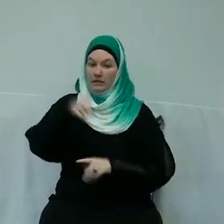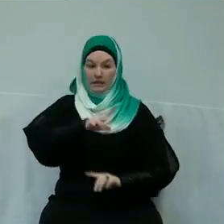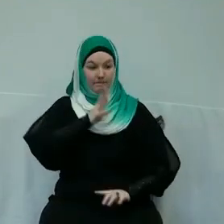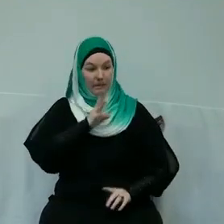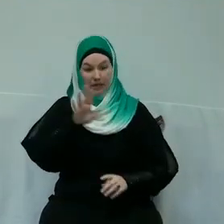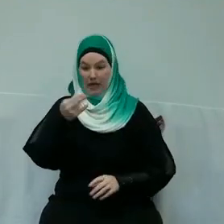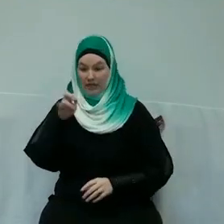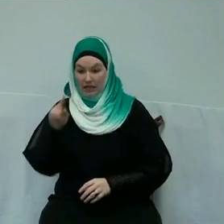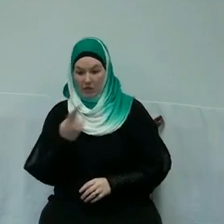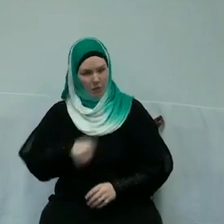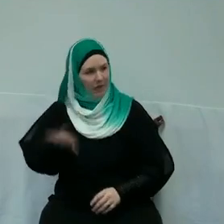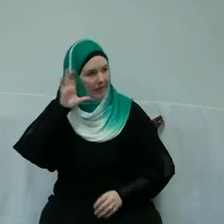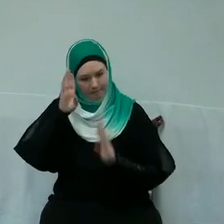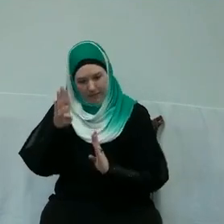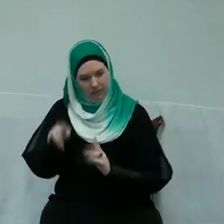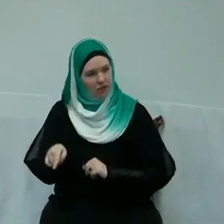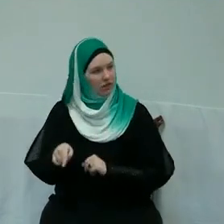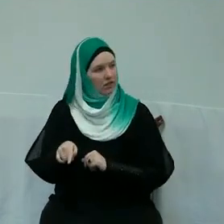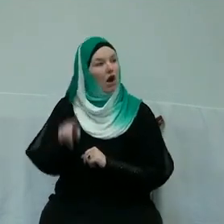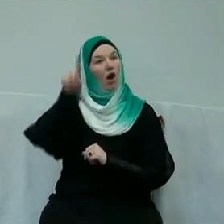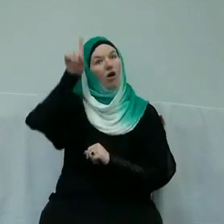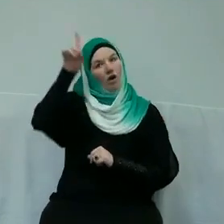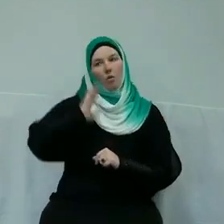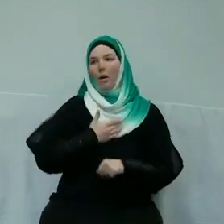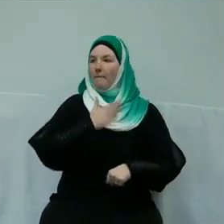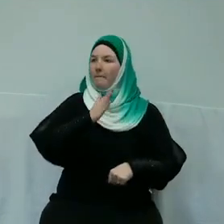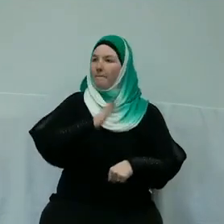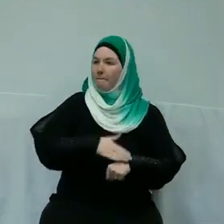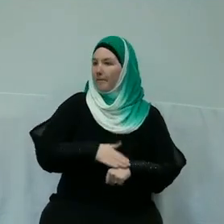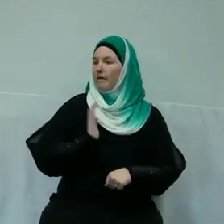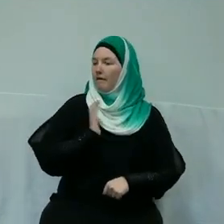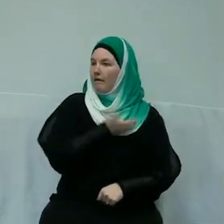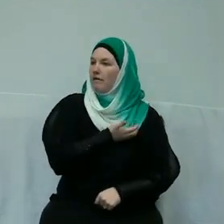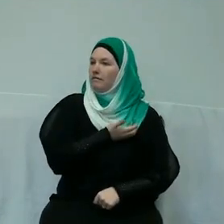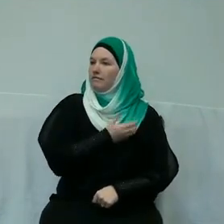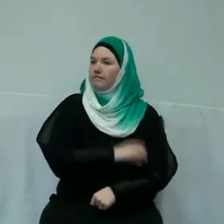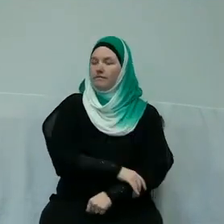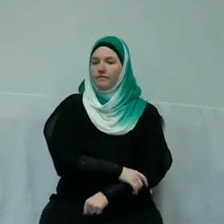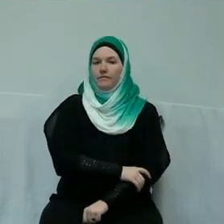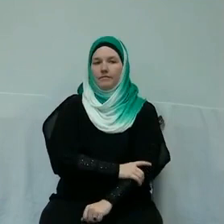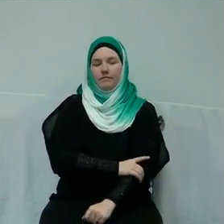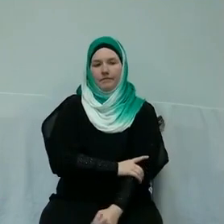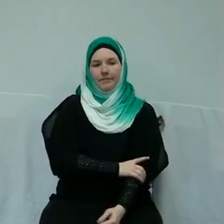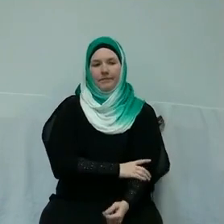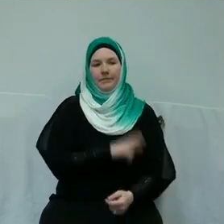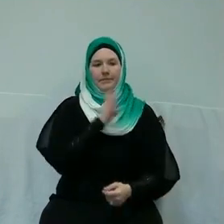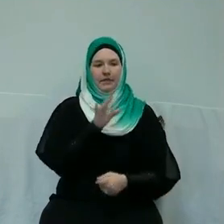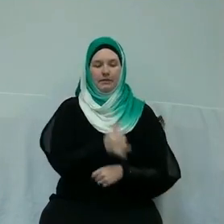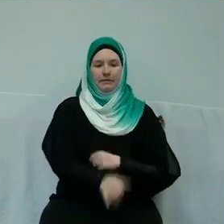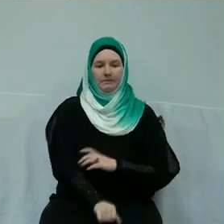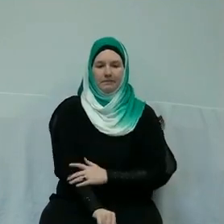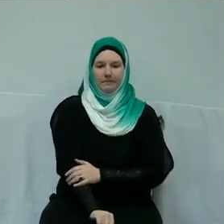ta'ala puts forth a warning: فَلْيَحْذَرِ الَّذِينَ يُخَالِفُونَ عَنْ أَمْرِهِ